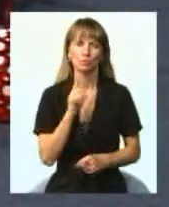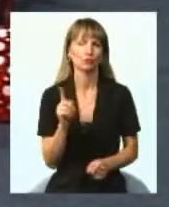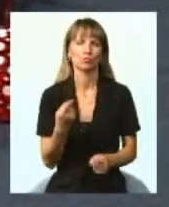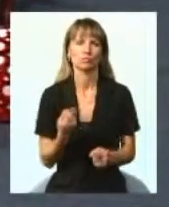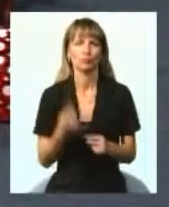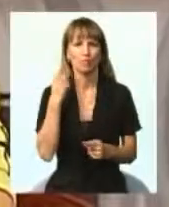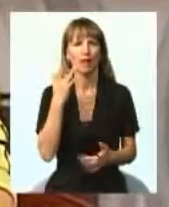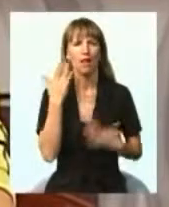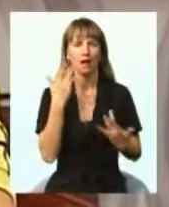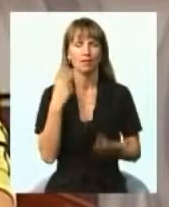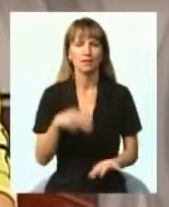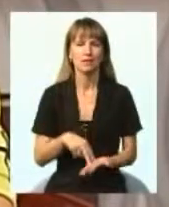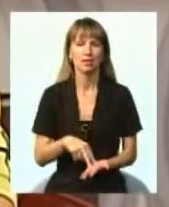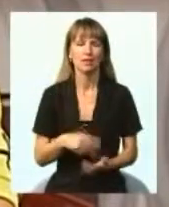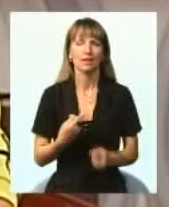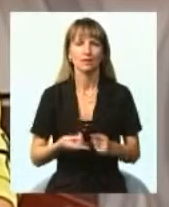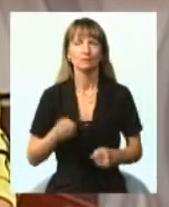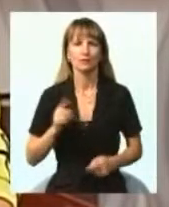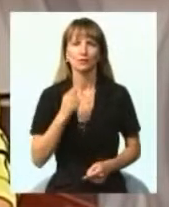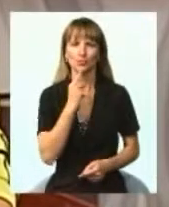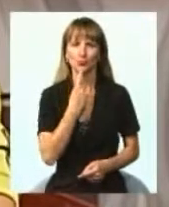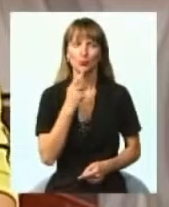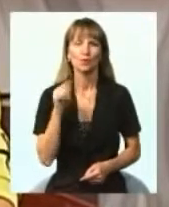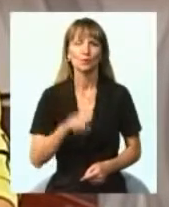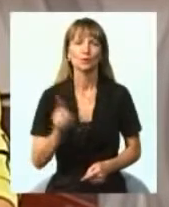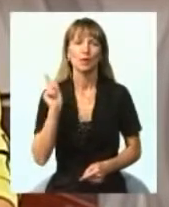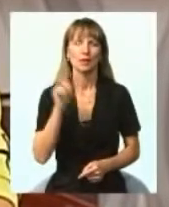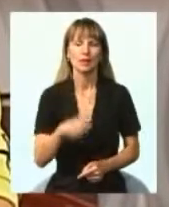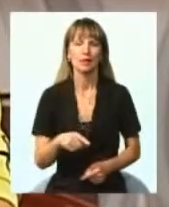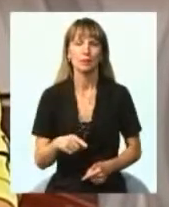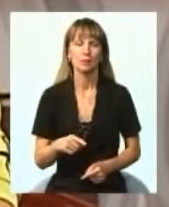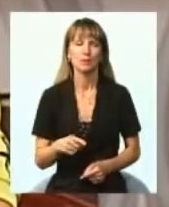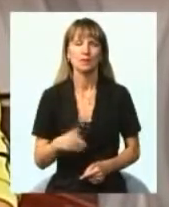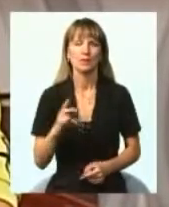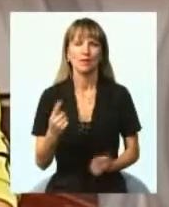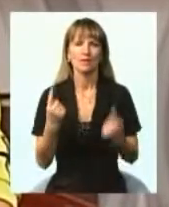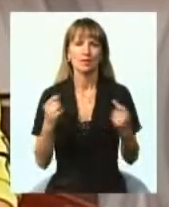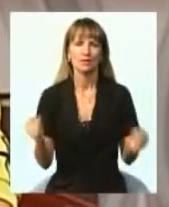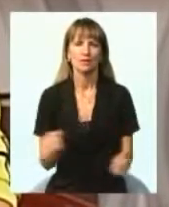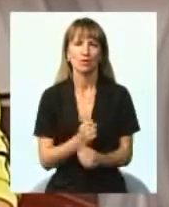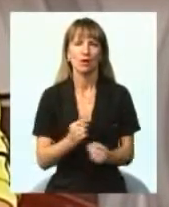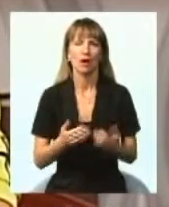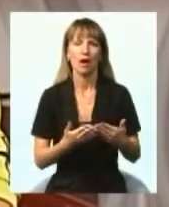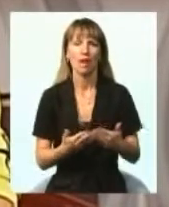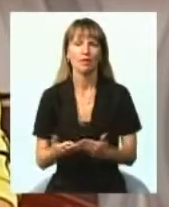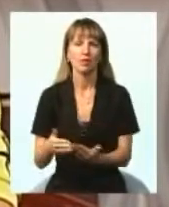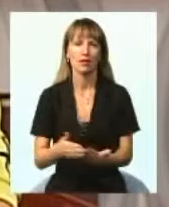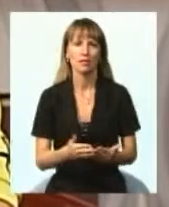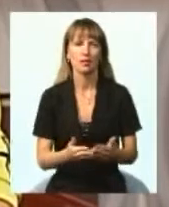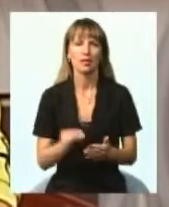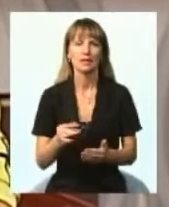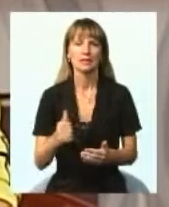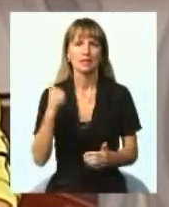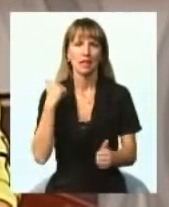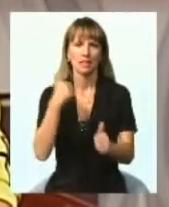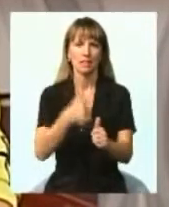дошці стояти? Ні, це справді важко, тому що там на великій швидкості катер пливе і за ним